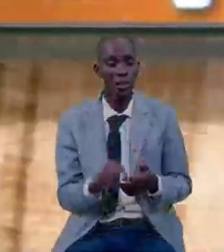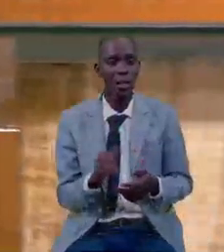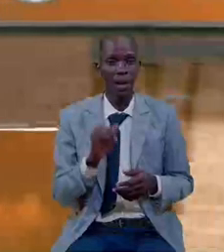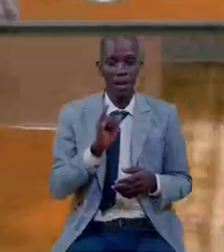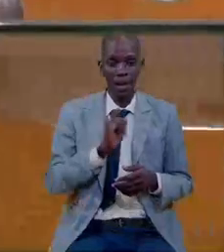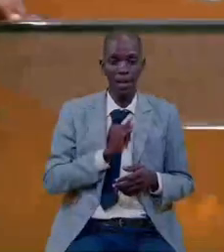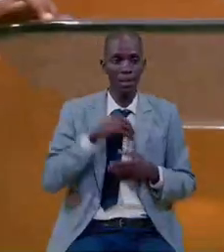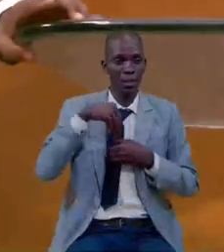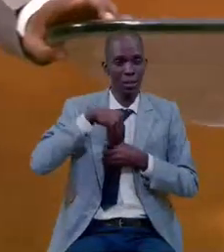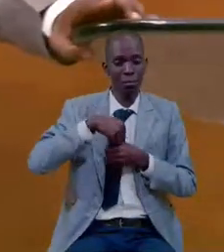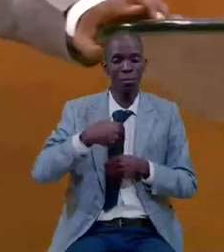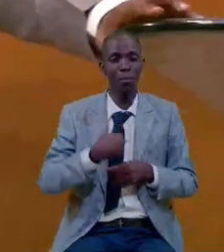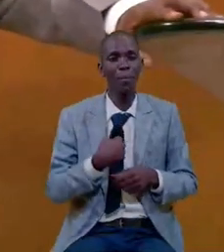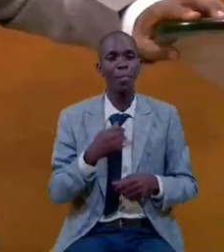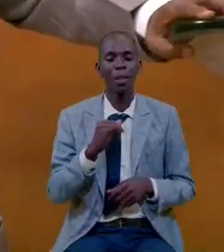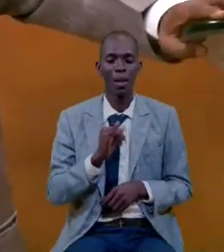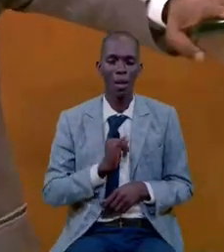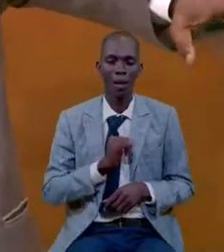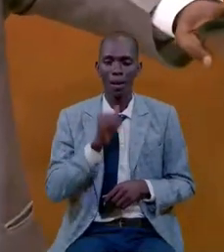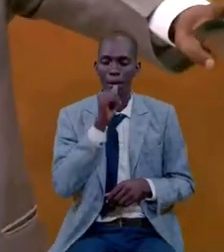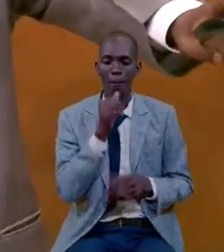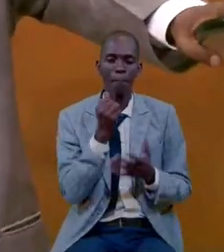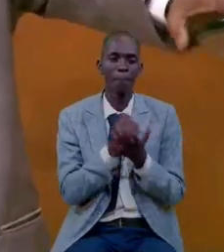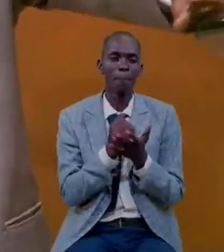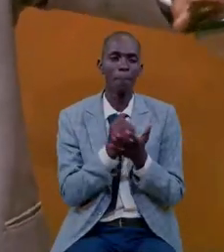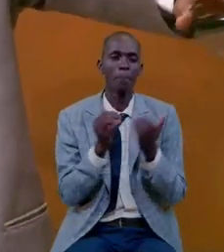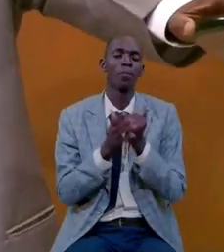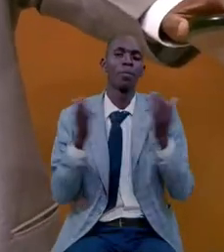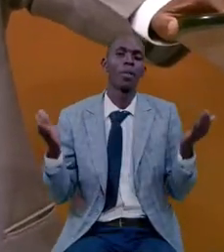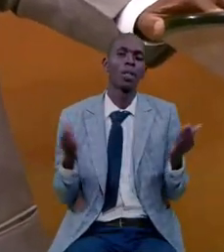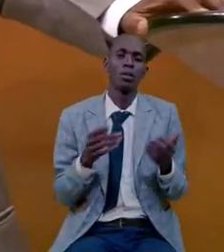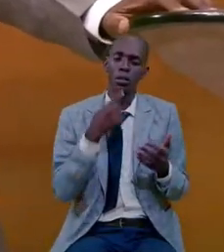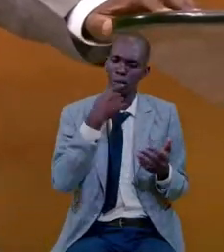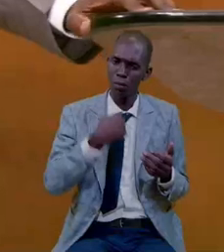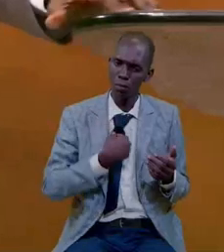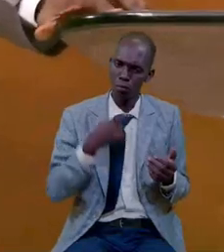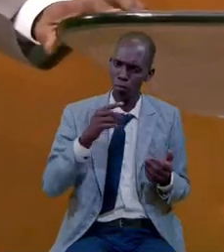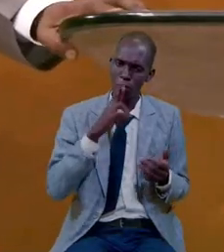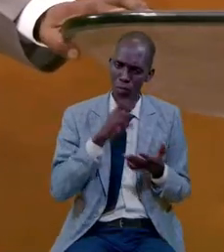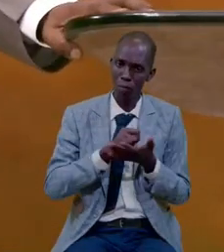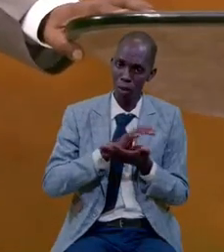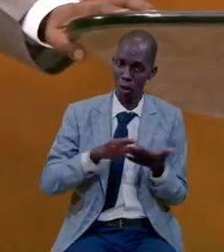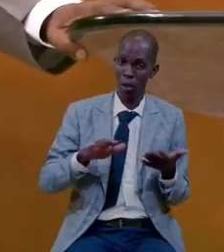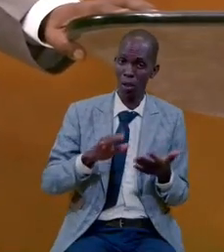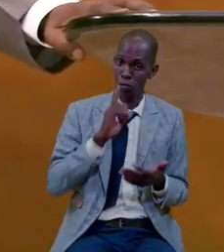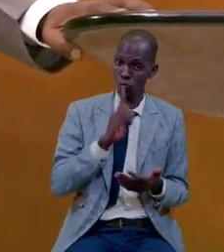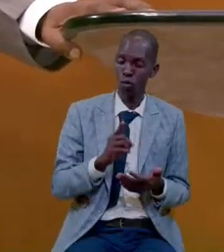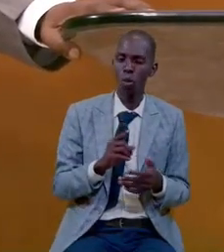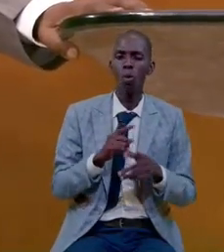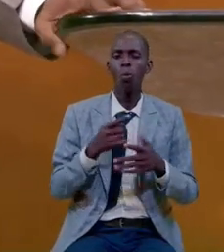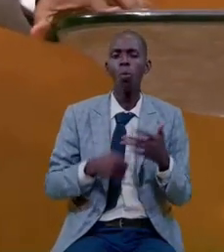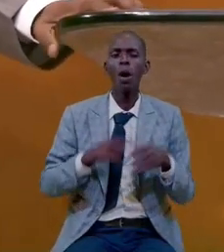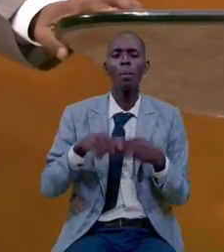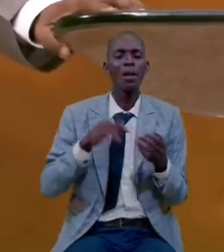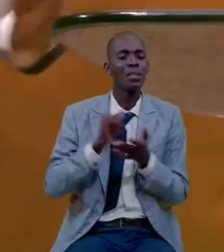moi en moi, j'ai été crucifié avec Christ. Dis-moi que tu es sanctifié et la